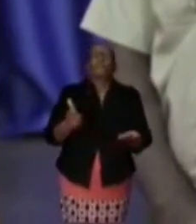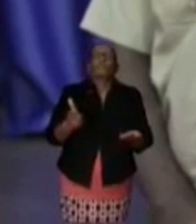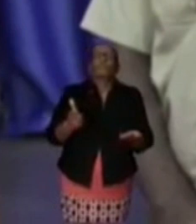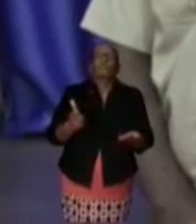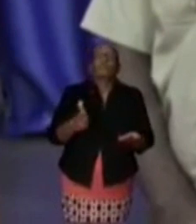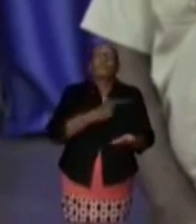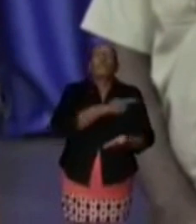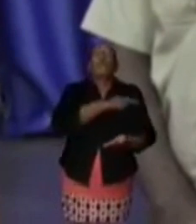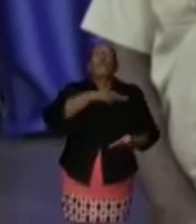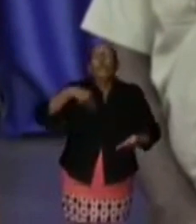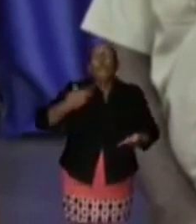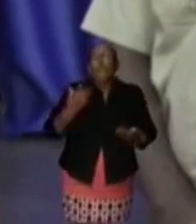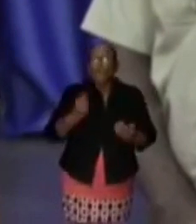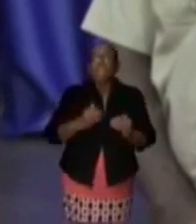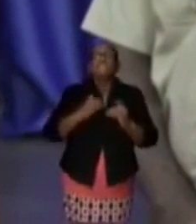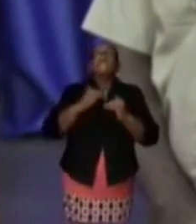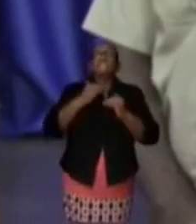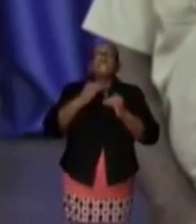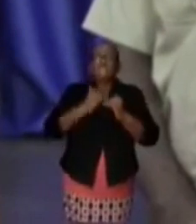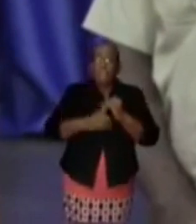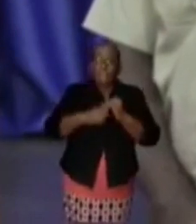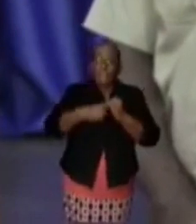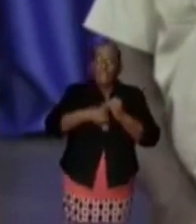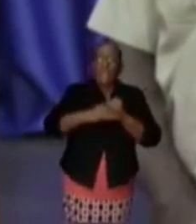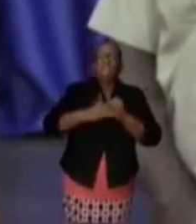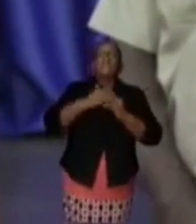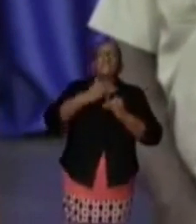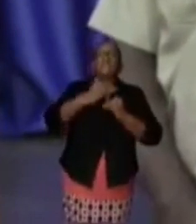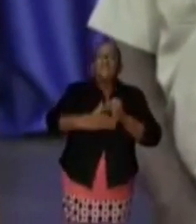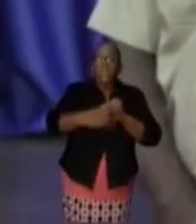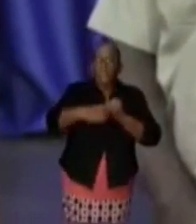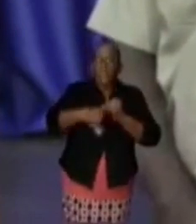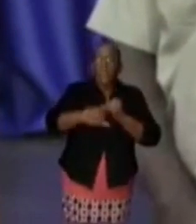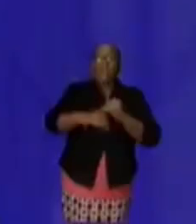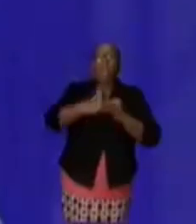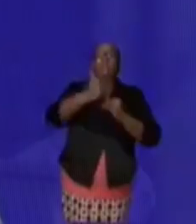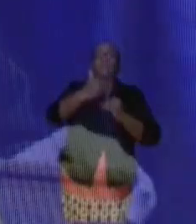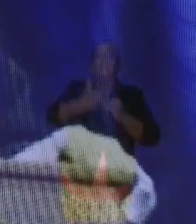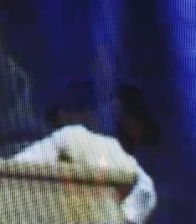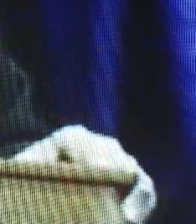staat, step by step, ook dat af te lossen.